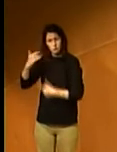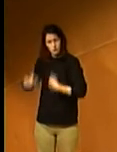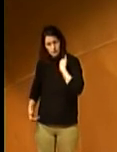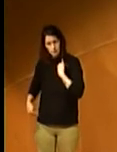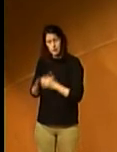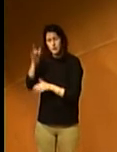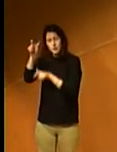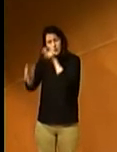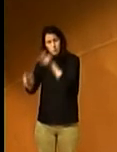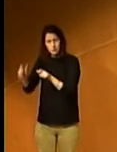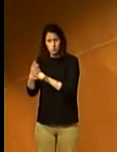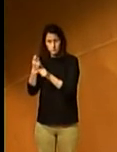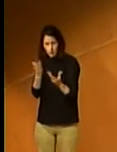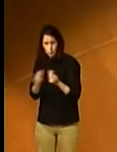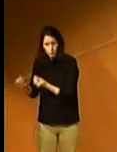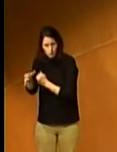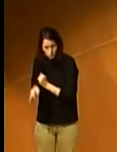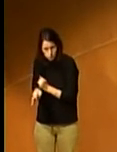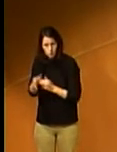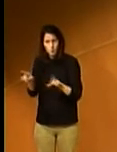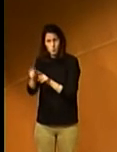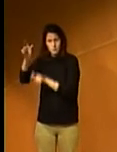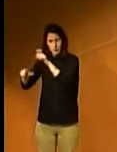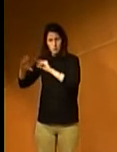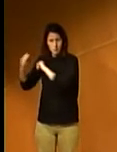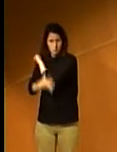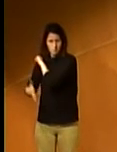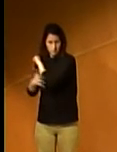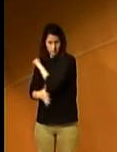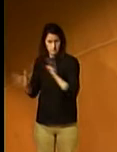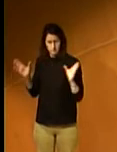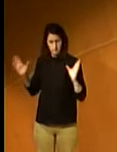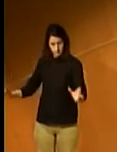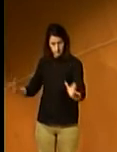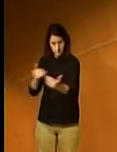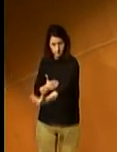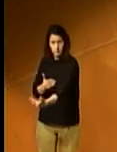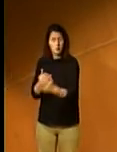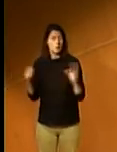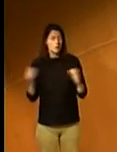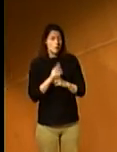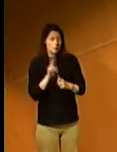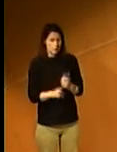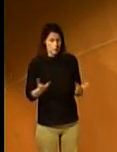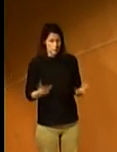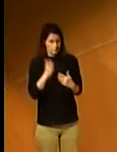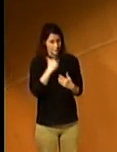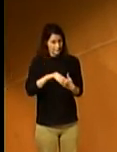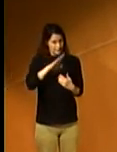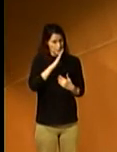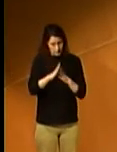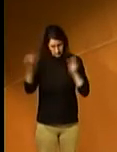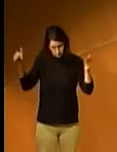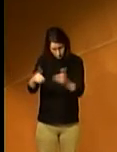et les populations rurales. Cet après-midi, nous allons nous intéresser particulièrement aux situations